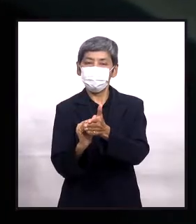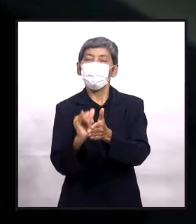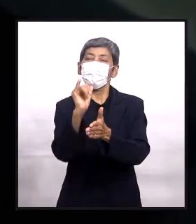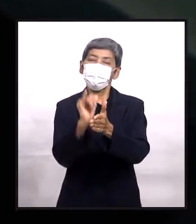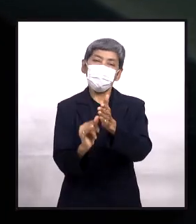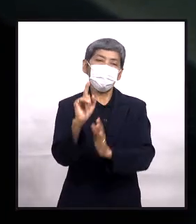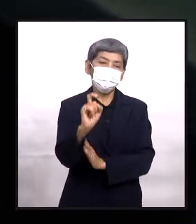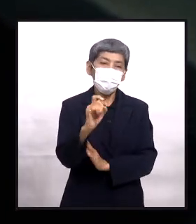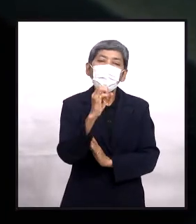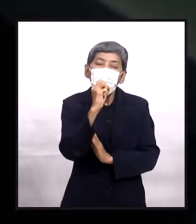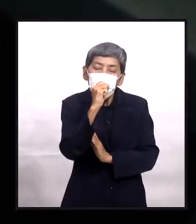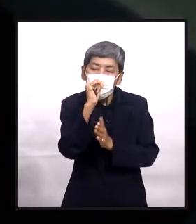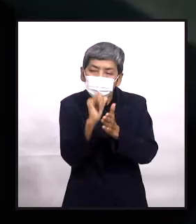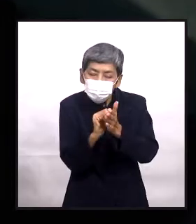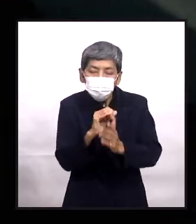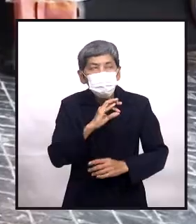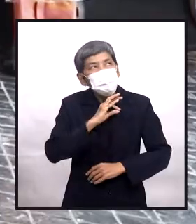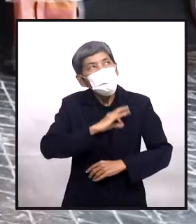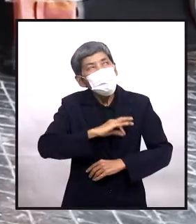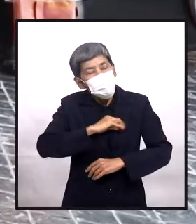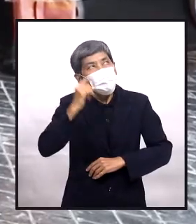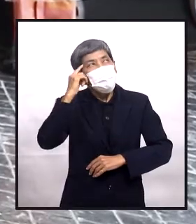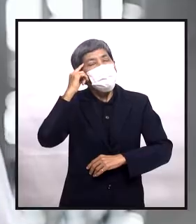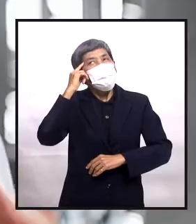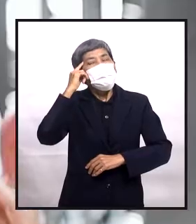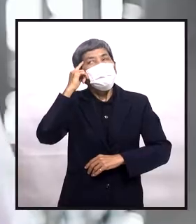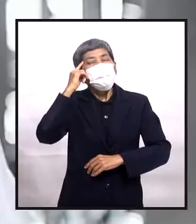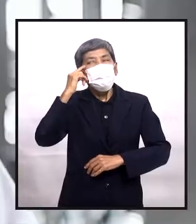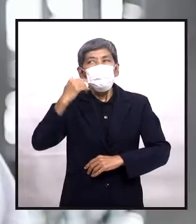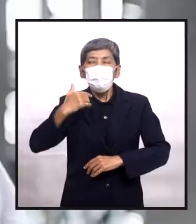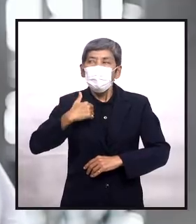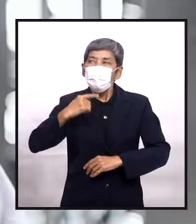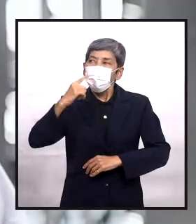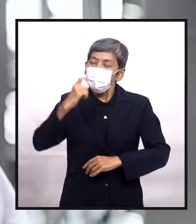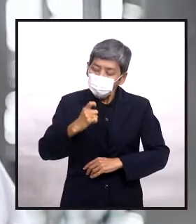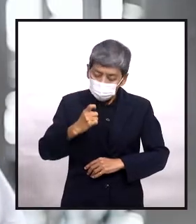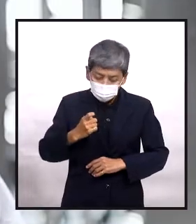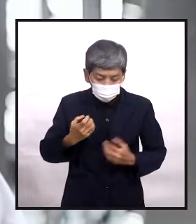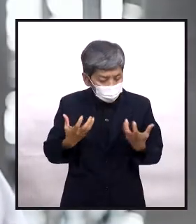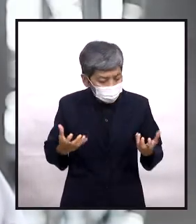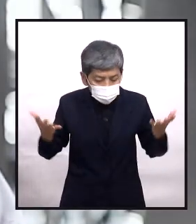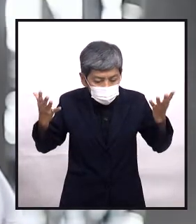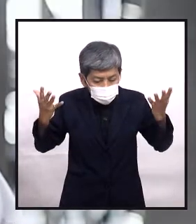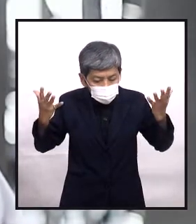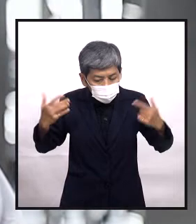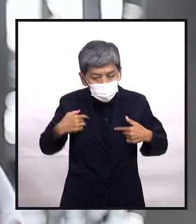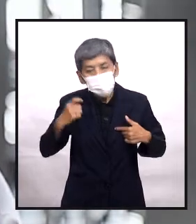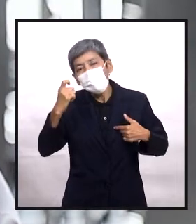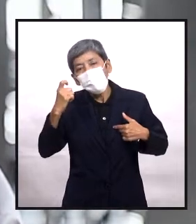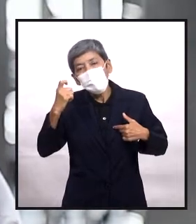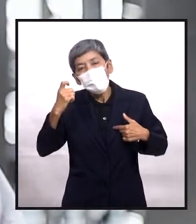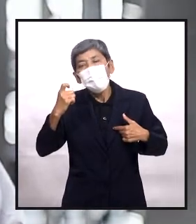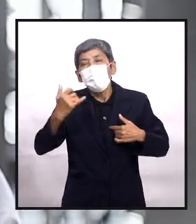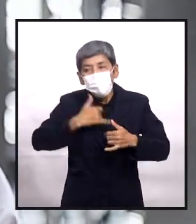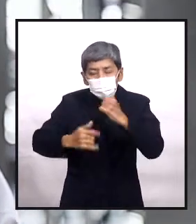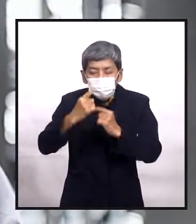องลงไปนอนในโลงสุดท้ายแล้วเนี่ยมันจิตใต้สำนึกมันจะผุดขึ้นมาเฮ้ยว่าฉันก็เอาอะไรไปไม่ได้มันต้องอยู่แค่นี้พอออกมาก็หลายค